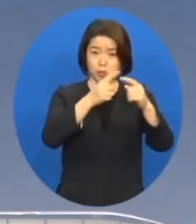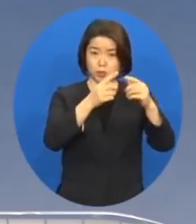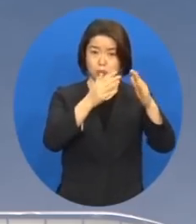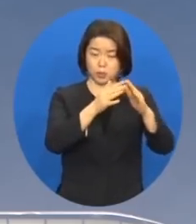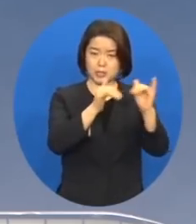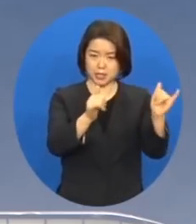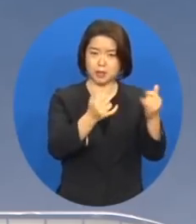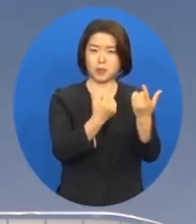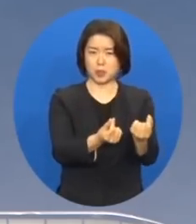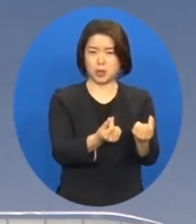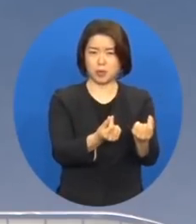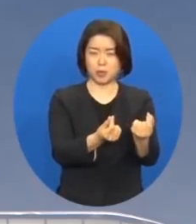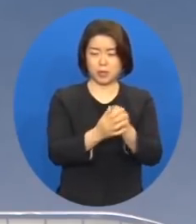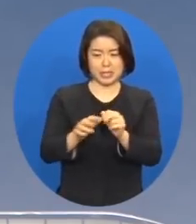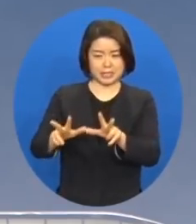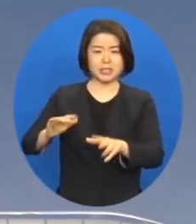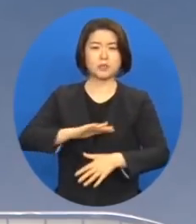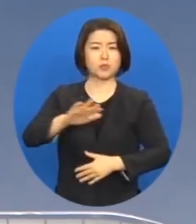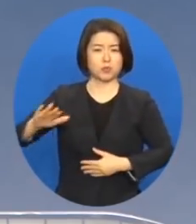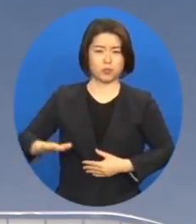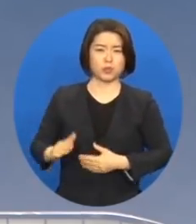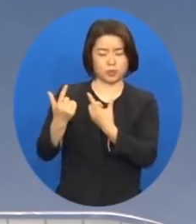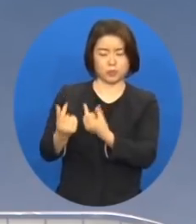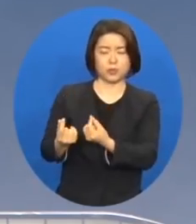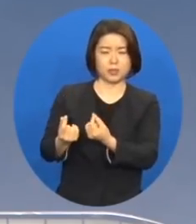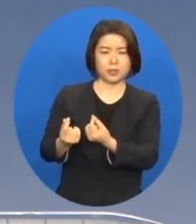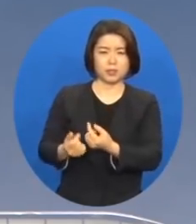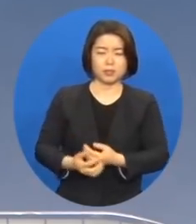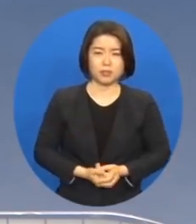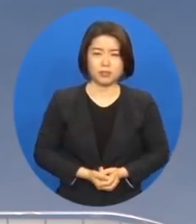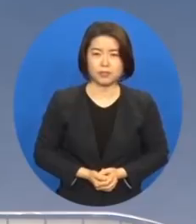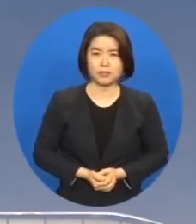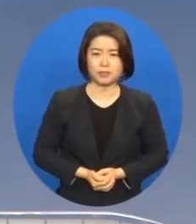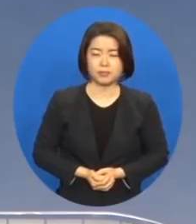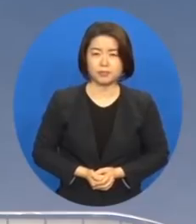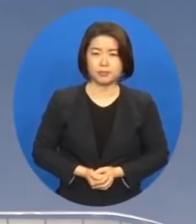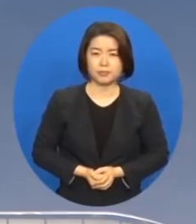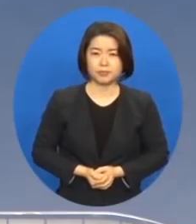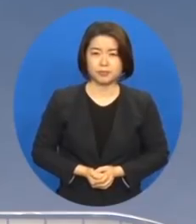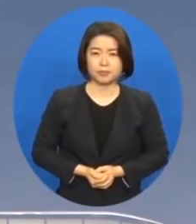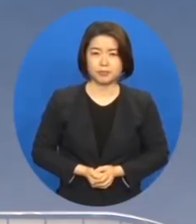그랬고 지금 우리도 마찬가지입니다.